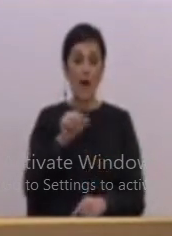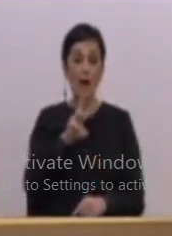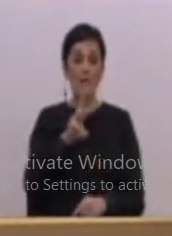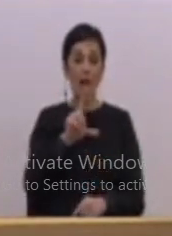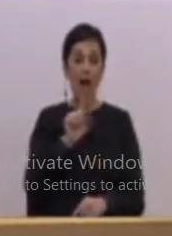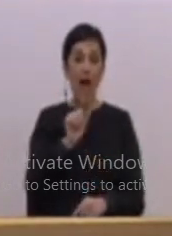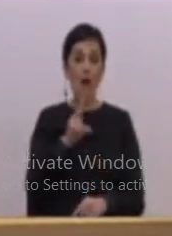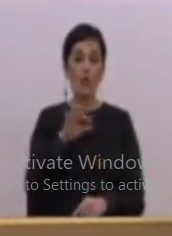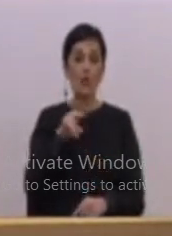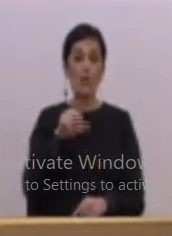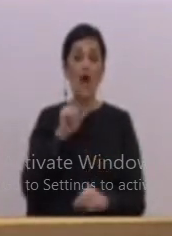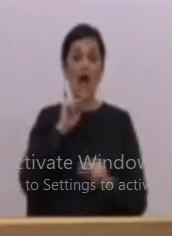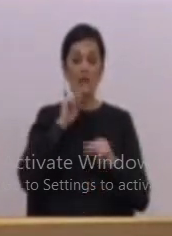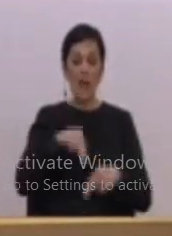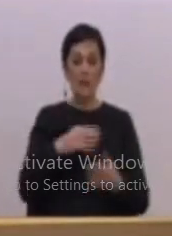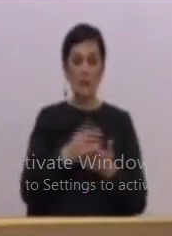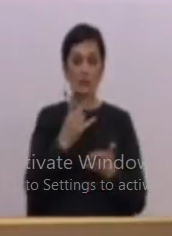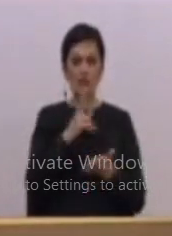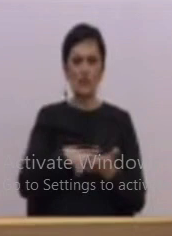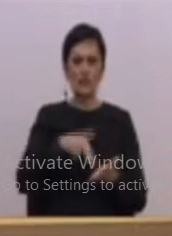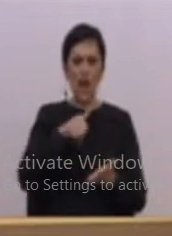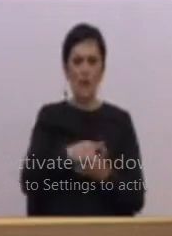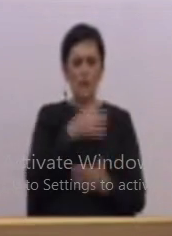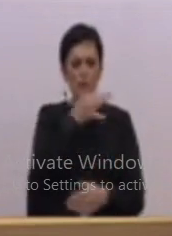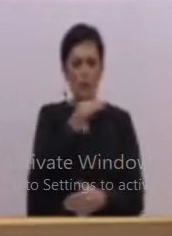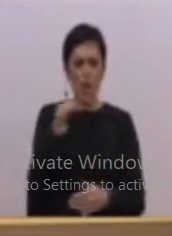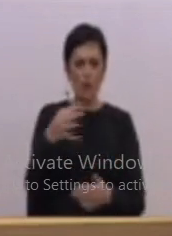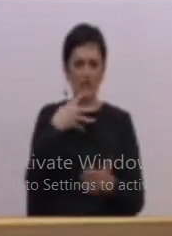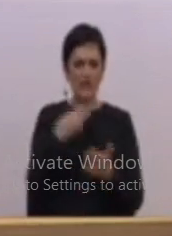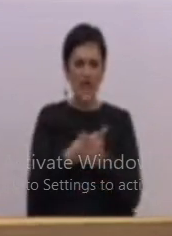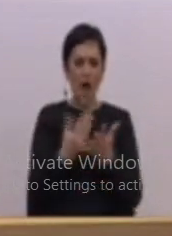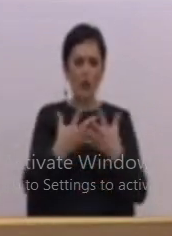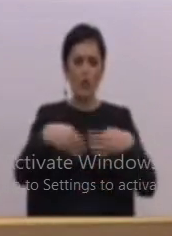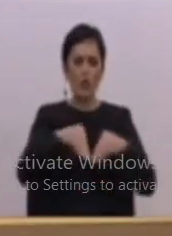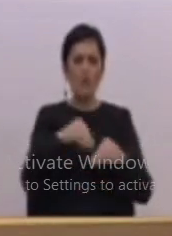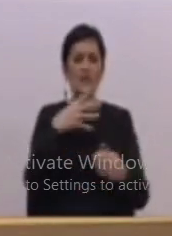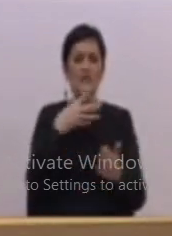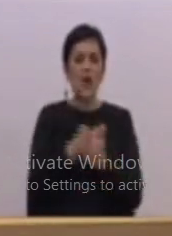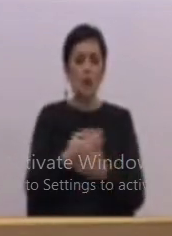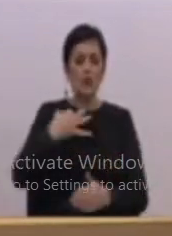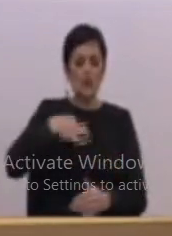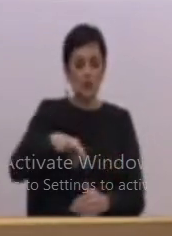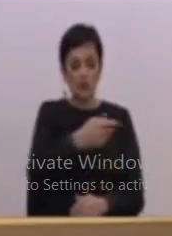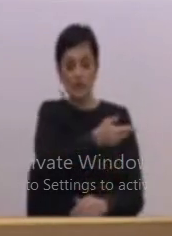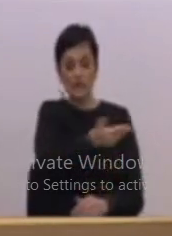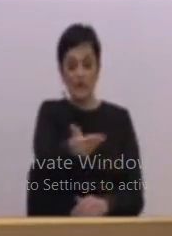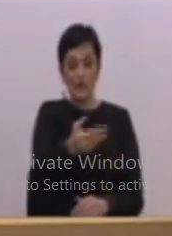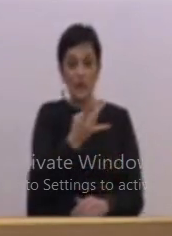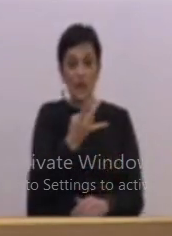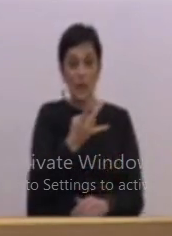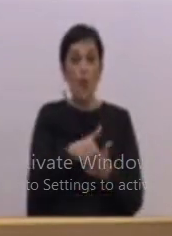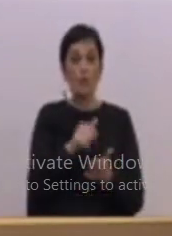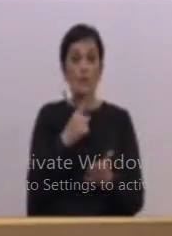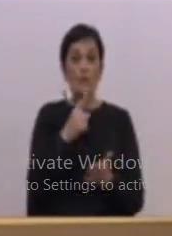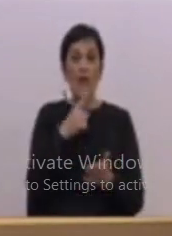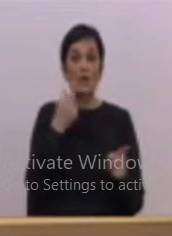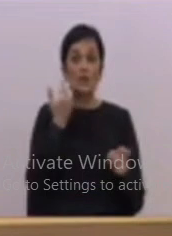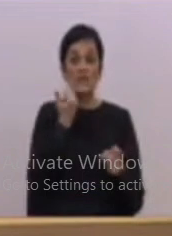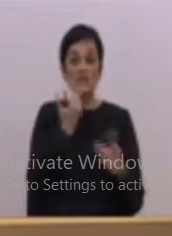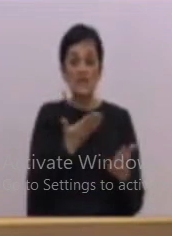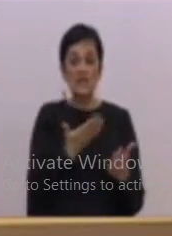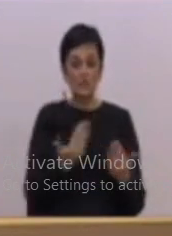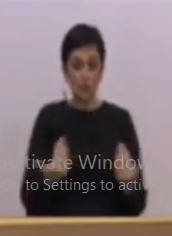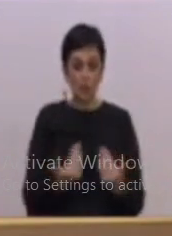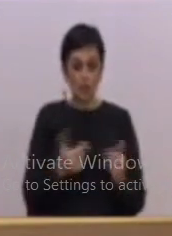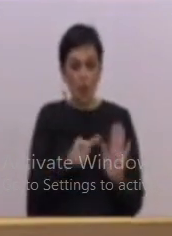მეა კულპა ბოდიში უნდა მოუხადო საკუთარ ოჯახს და საკუთარ შვილებს იმიტო რომ გიწევს აი ამ სიმოვრება